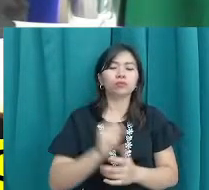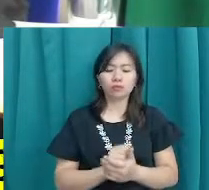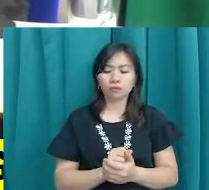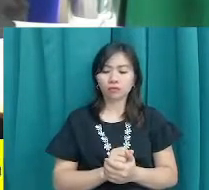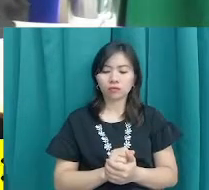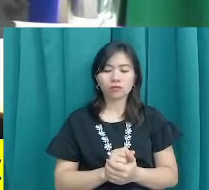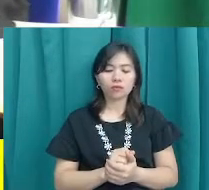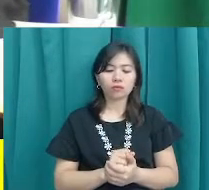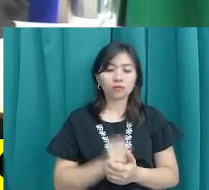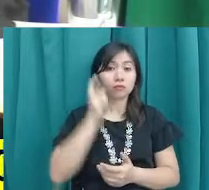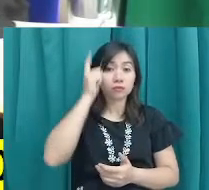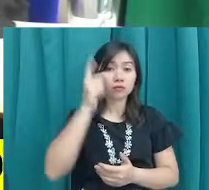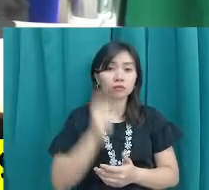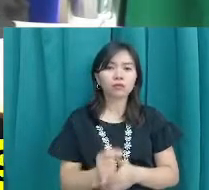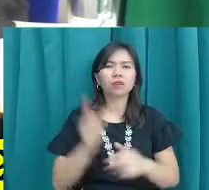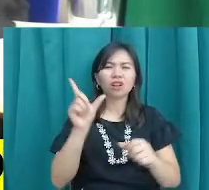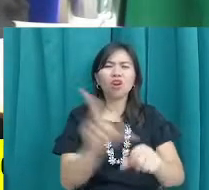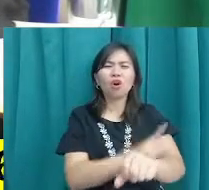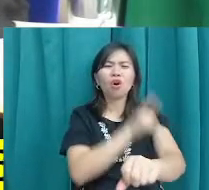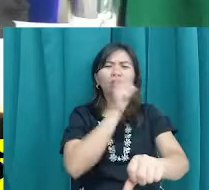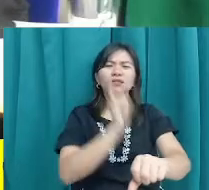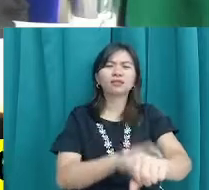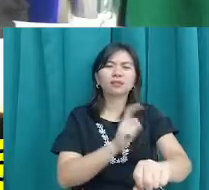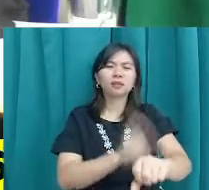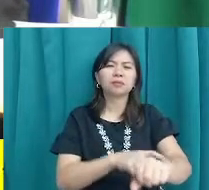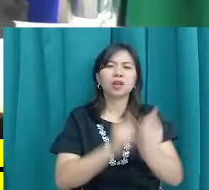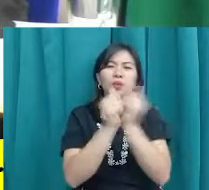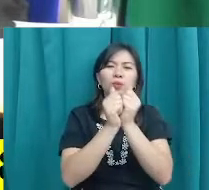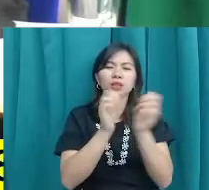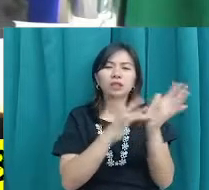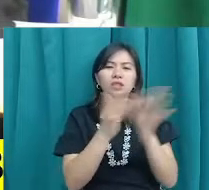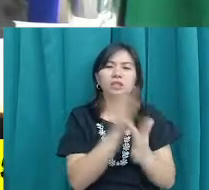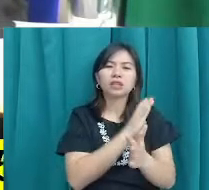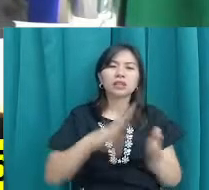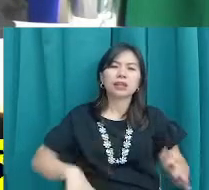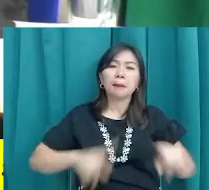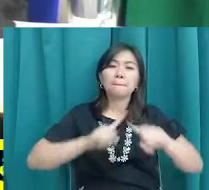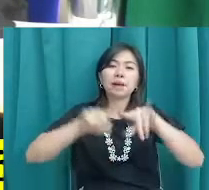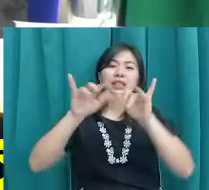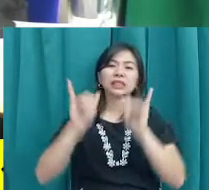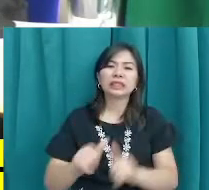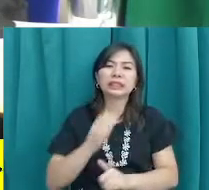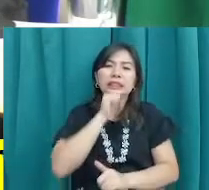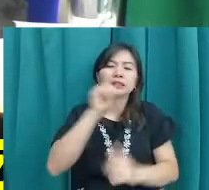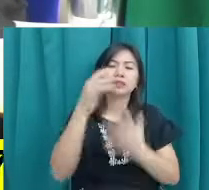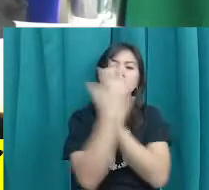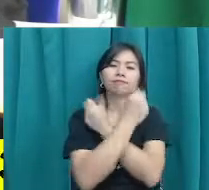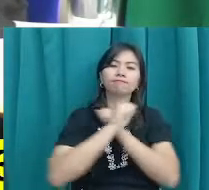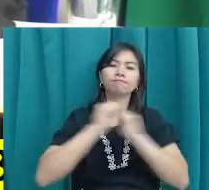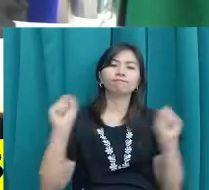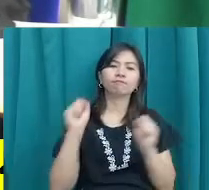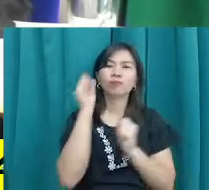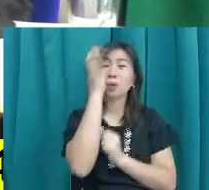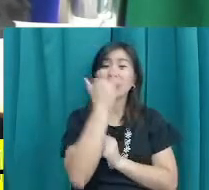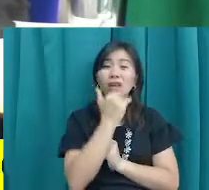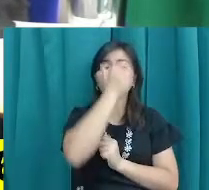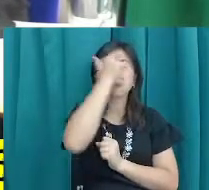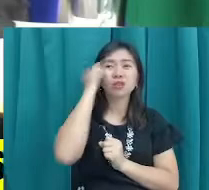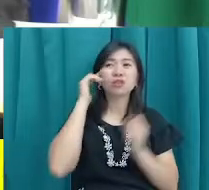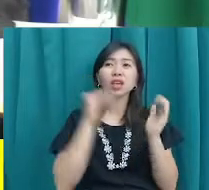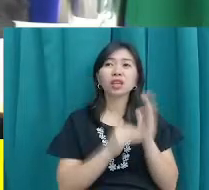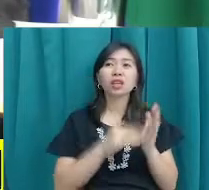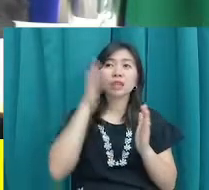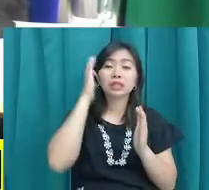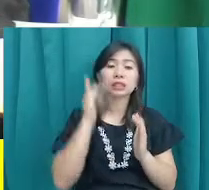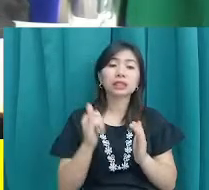ang tagal niyang kasama ang Panginoon, unsaved pala siya. Di ba? Imagine niyo yun, young people. Bakit? Mas pinili niya yung